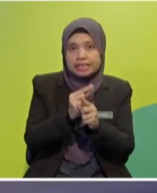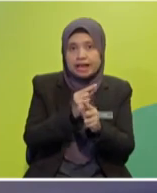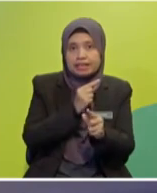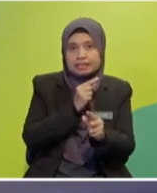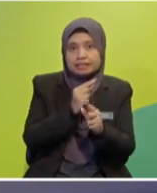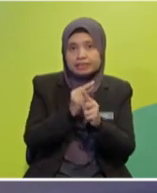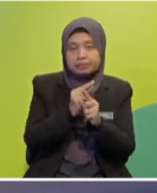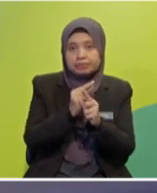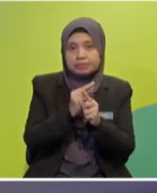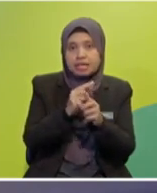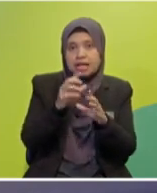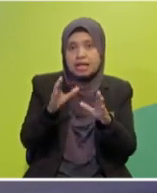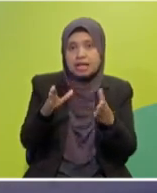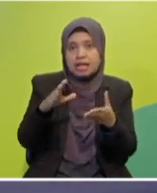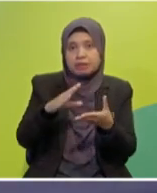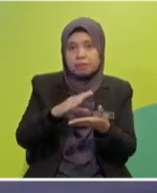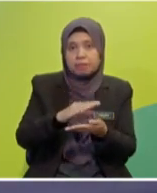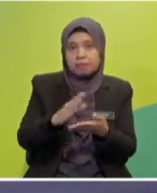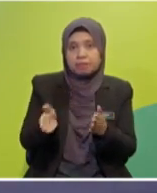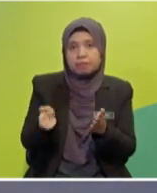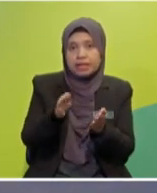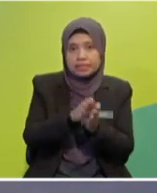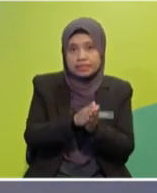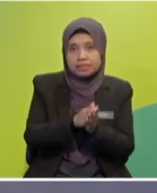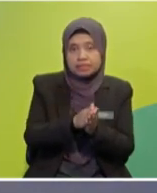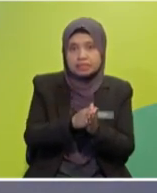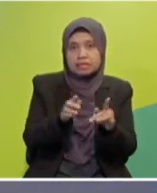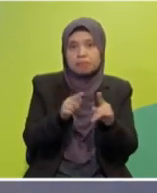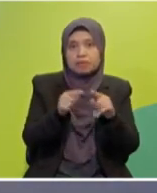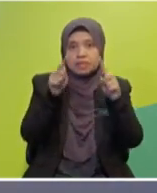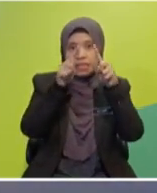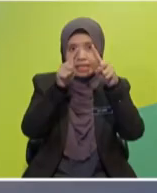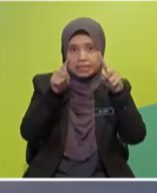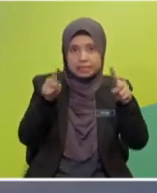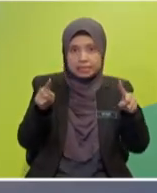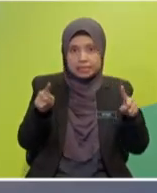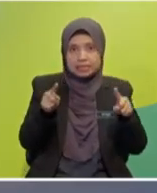Baik. Lipat. Seperti ada segi tiga sedikit, ya, cikgu, betul. Di sini. Ya, betul.